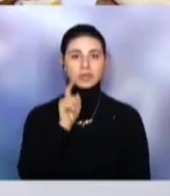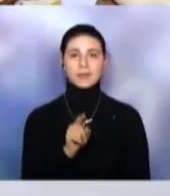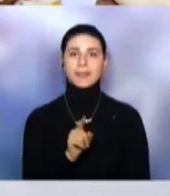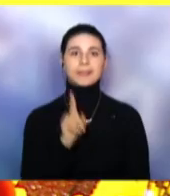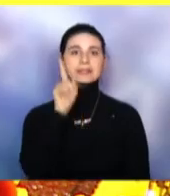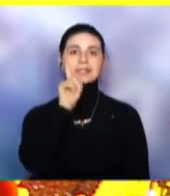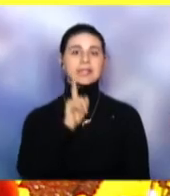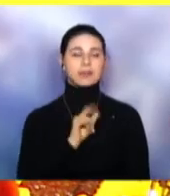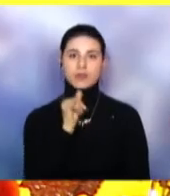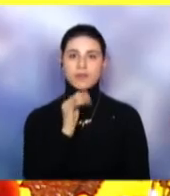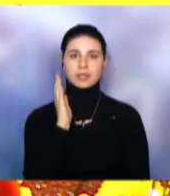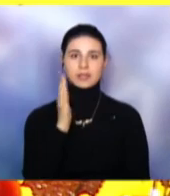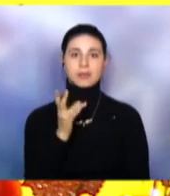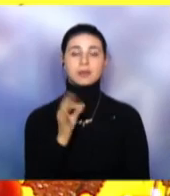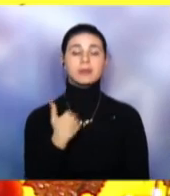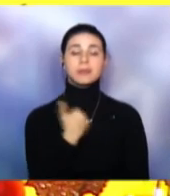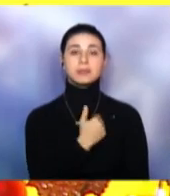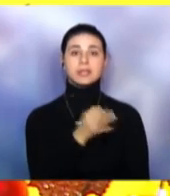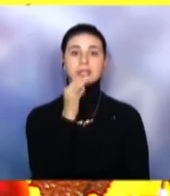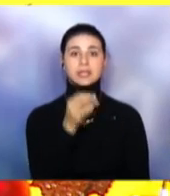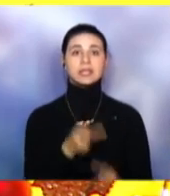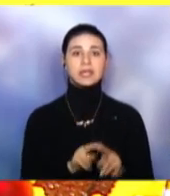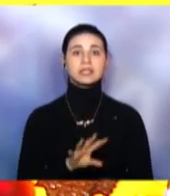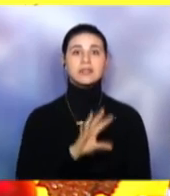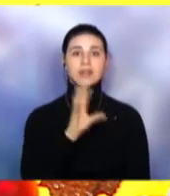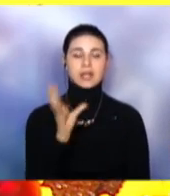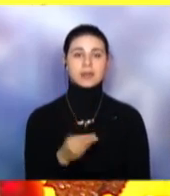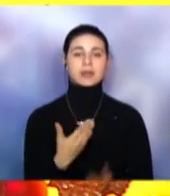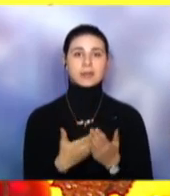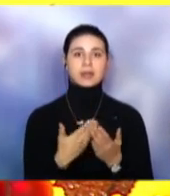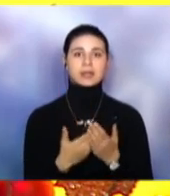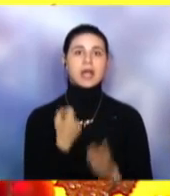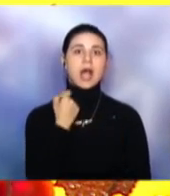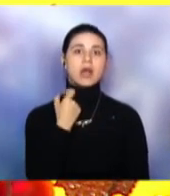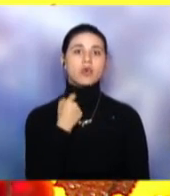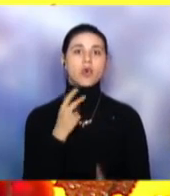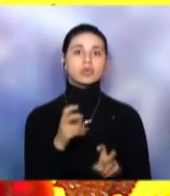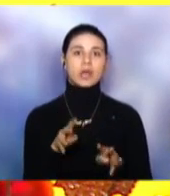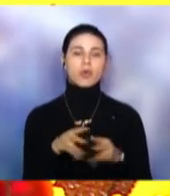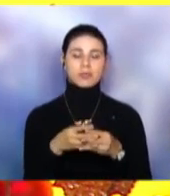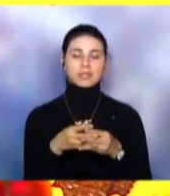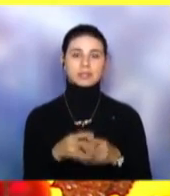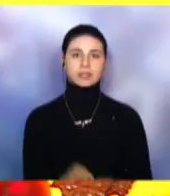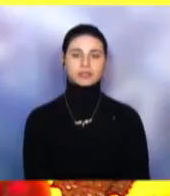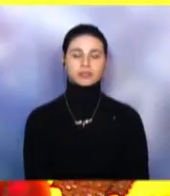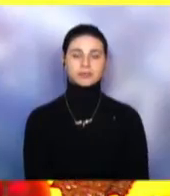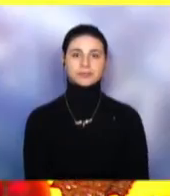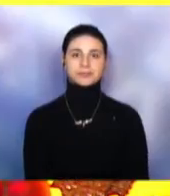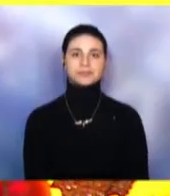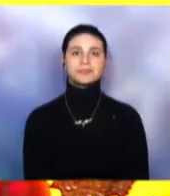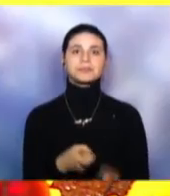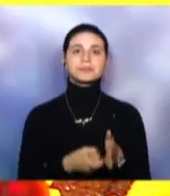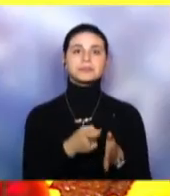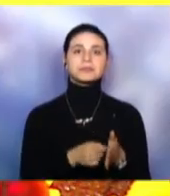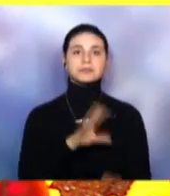სასარგებლო ვერ იქნება. მაგრამ მე მინდა გითხრათ ეს ყველაფერი მაგალითად ალკოჰოლთან კომბინაციაში. კვლევების